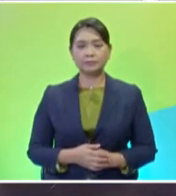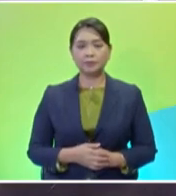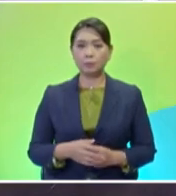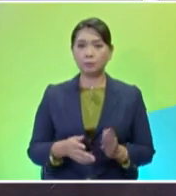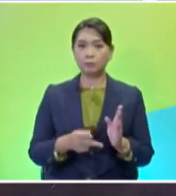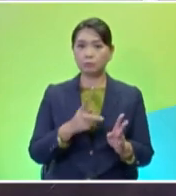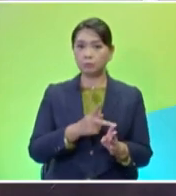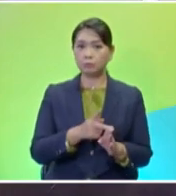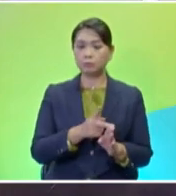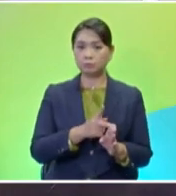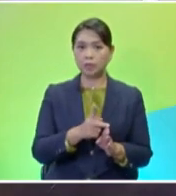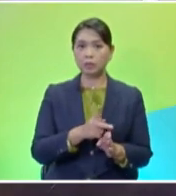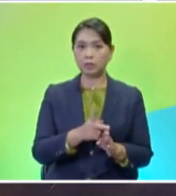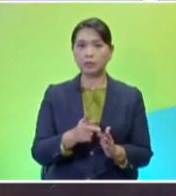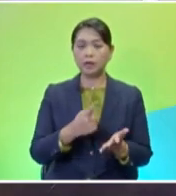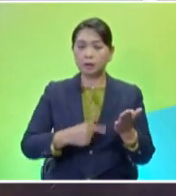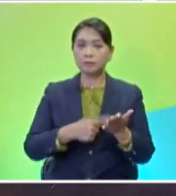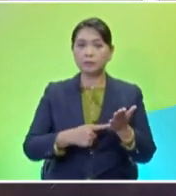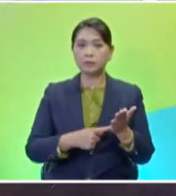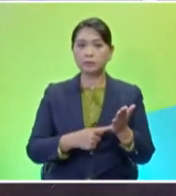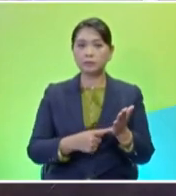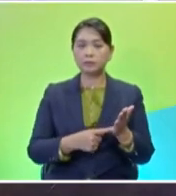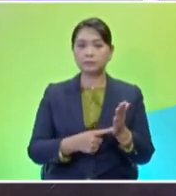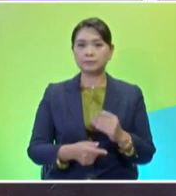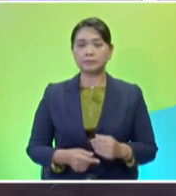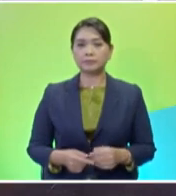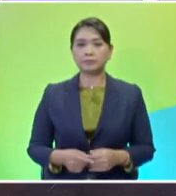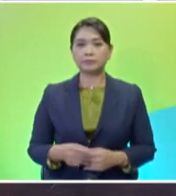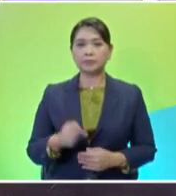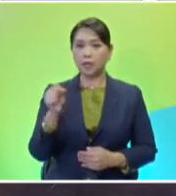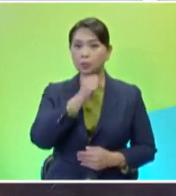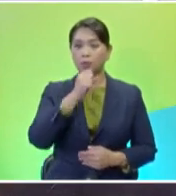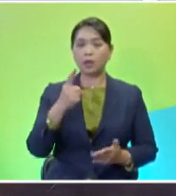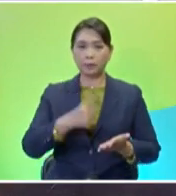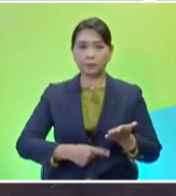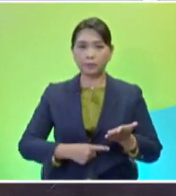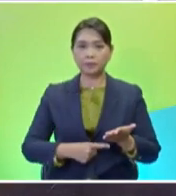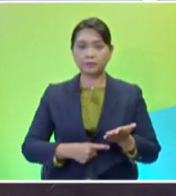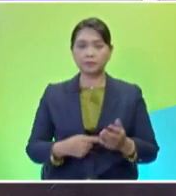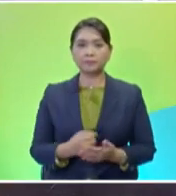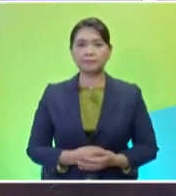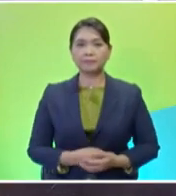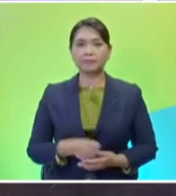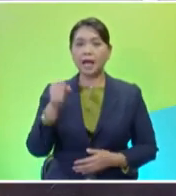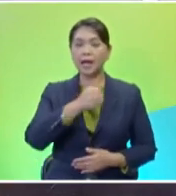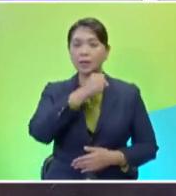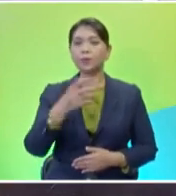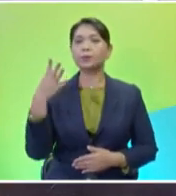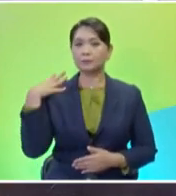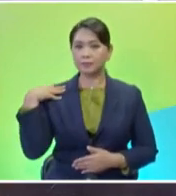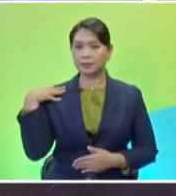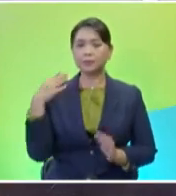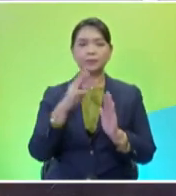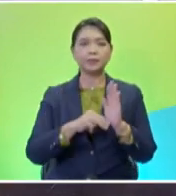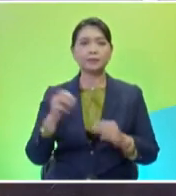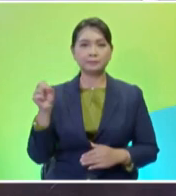jadi Nyanyi lagu apa ini Mudah Saja lagu bahu-membahu amalkan selalu dunia music